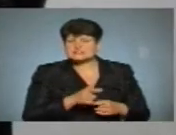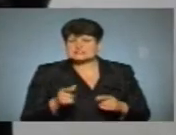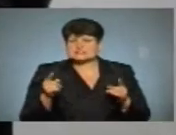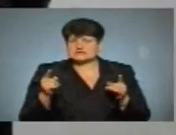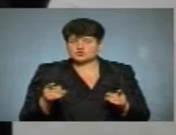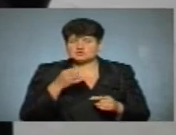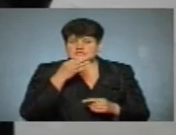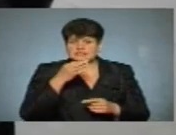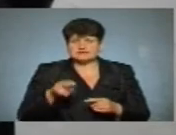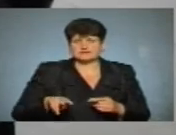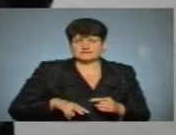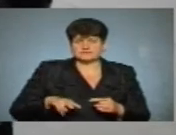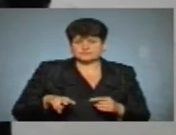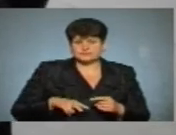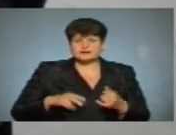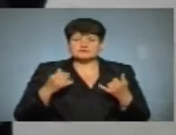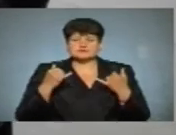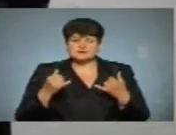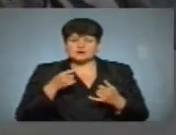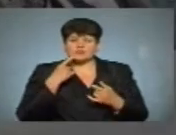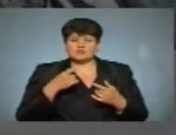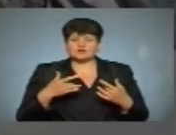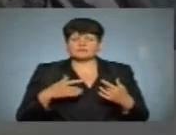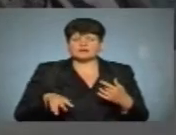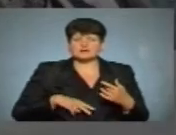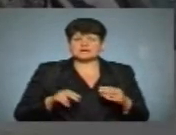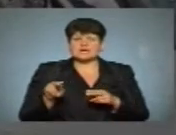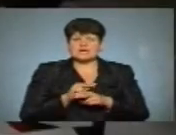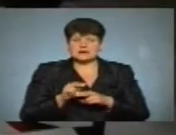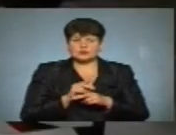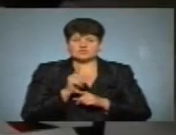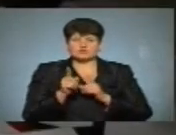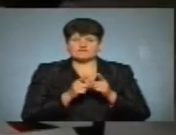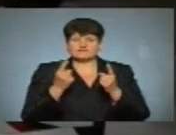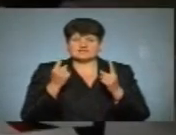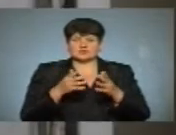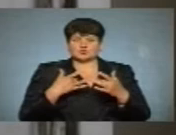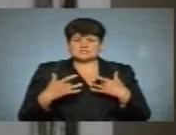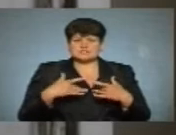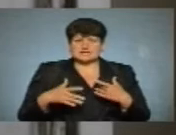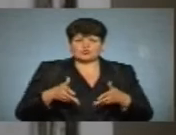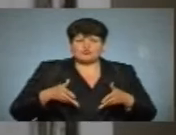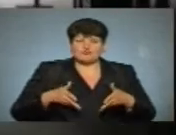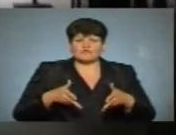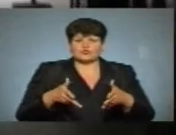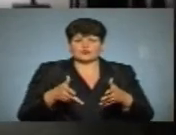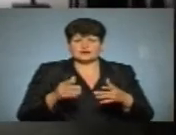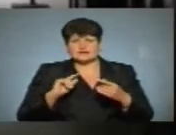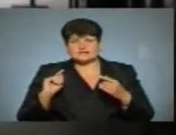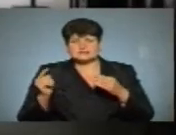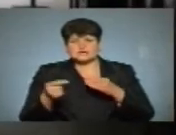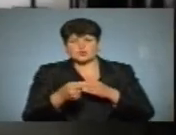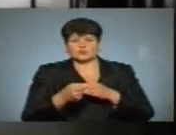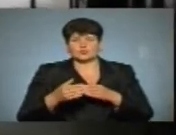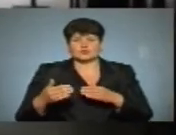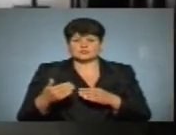директор театру Борис Репка. Зараз, каже, у театрі ремонт. Реконструюють велику сцену, фойє театру, закулісну частину,